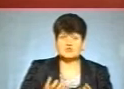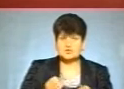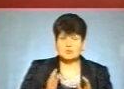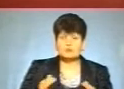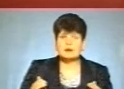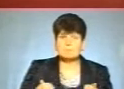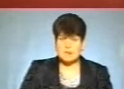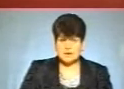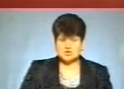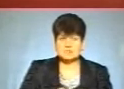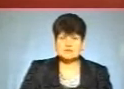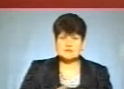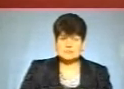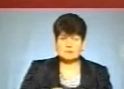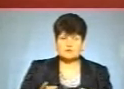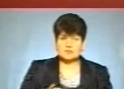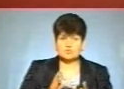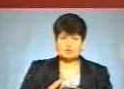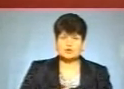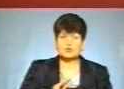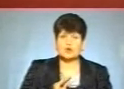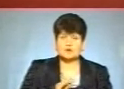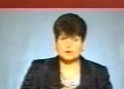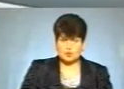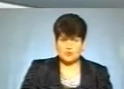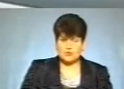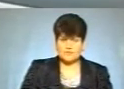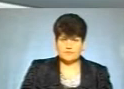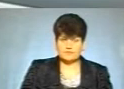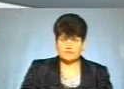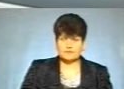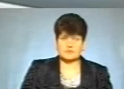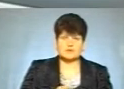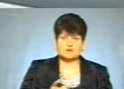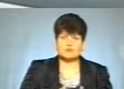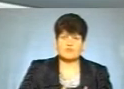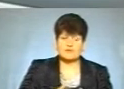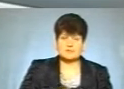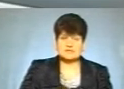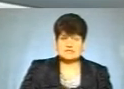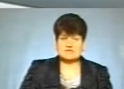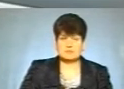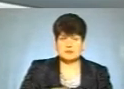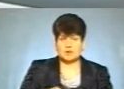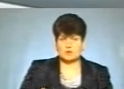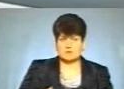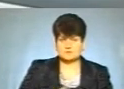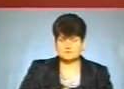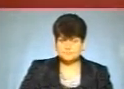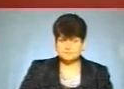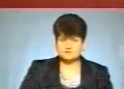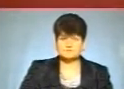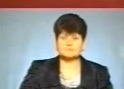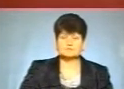тобто це потрібно буде додаткові все ж таки асигнування, щоб виплатити ці виплати людям.